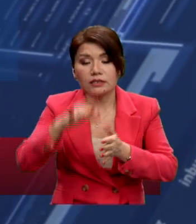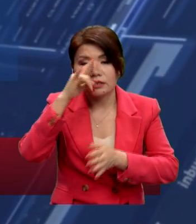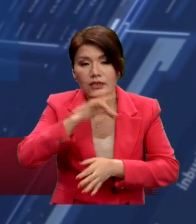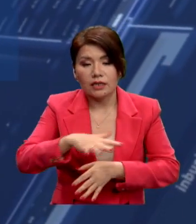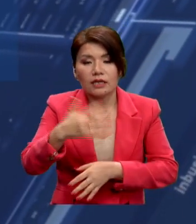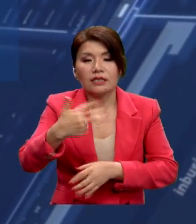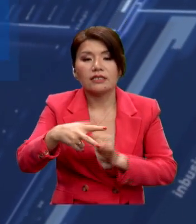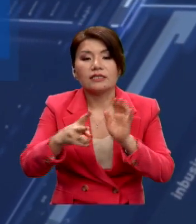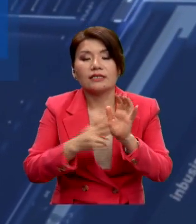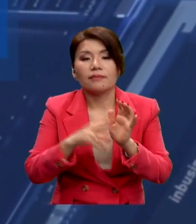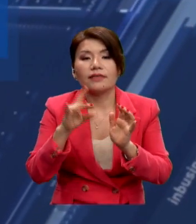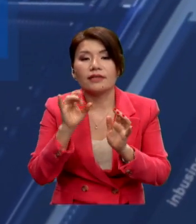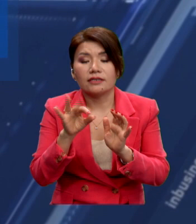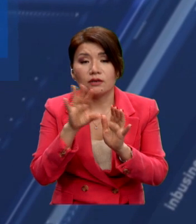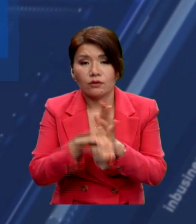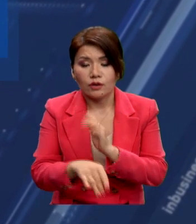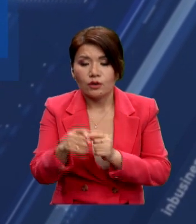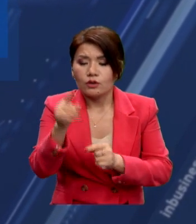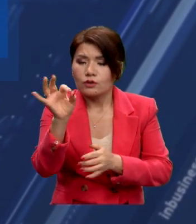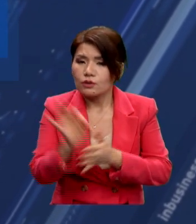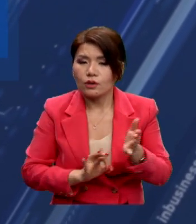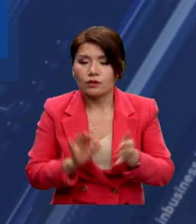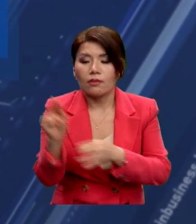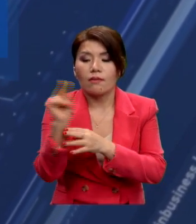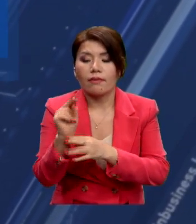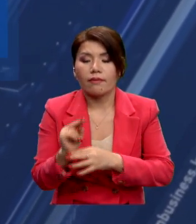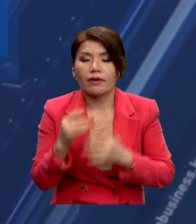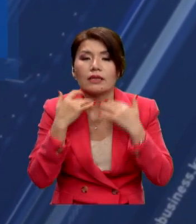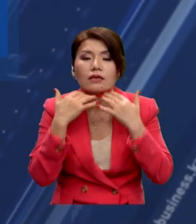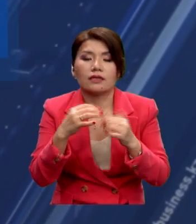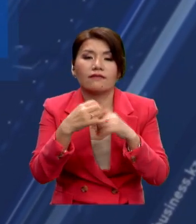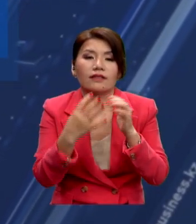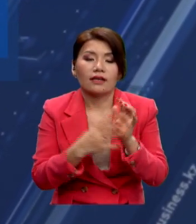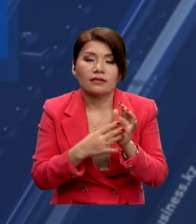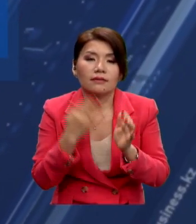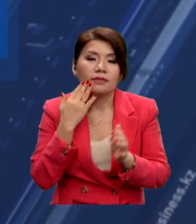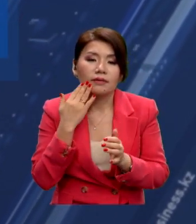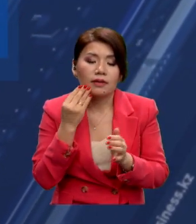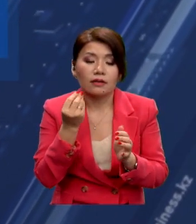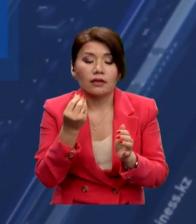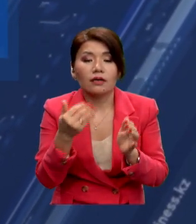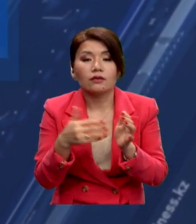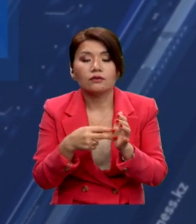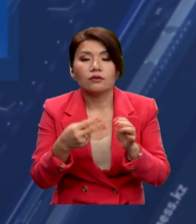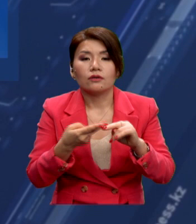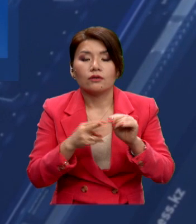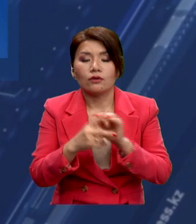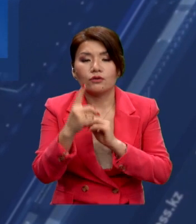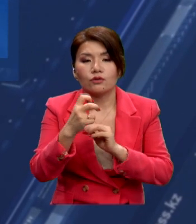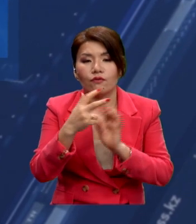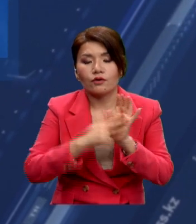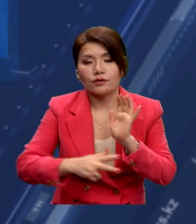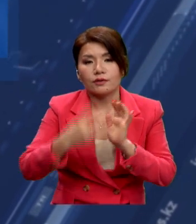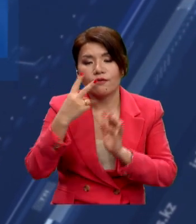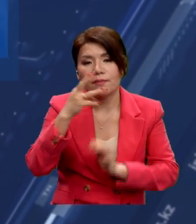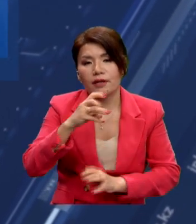действуют 37 ТЭЦ. Из них в срочном ремонте нуждаются 19. Предварительно на это потребуется 182